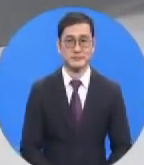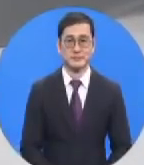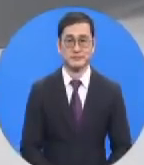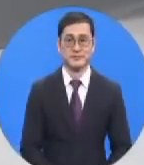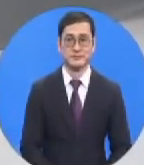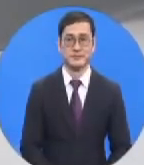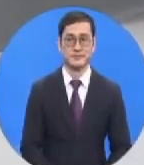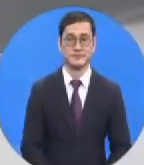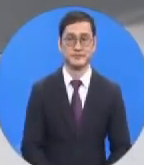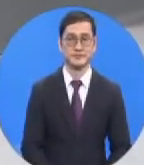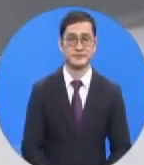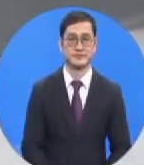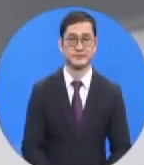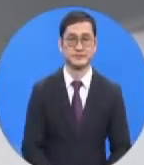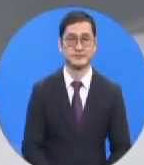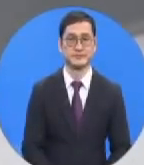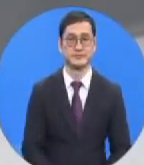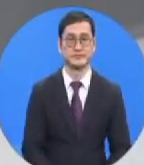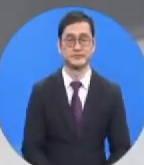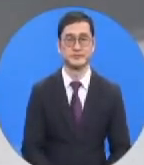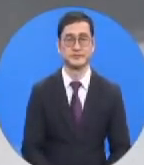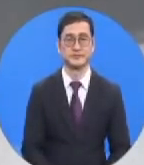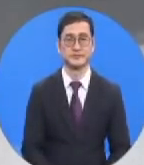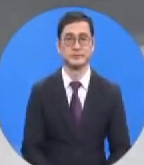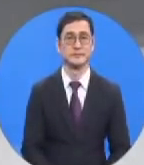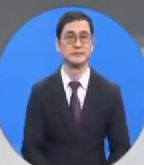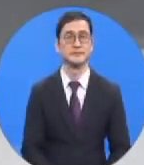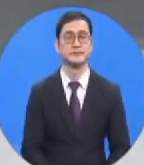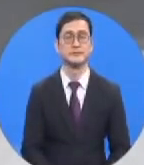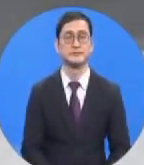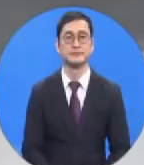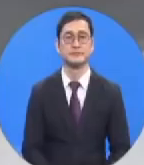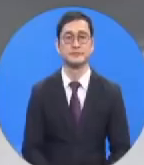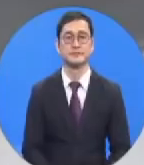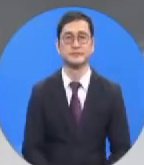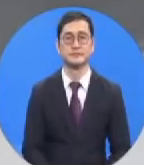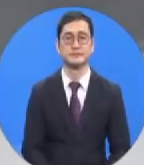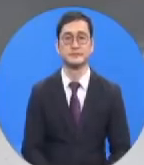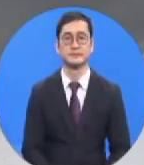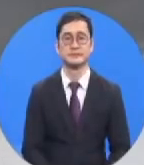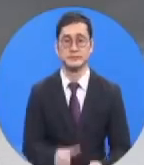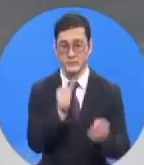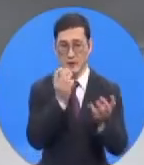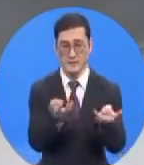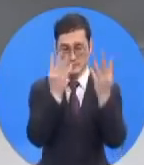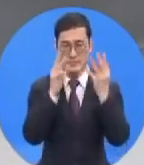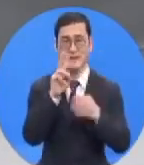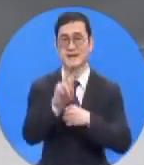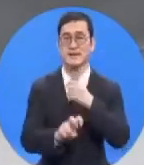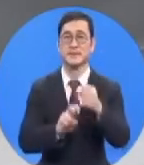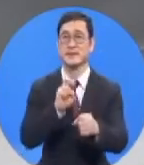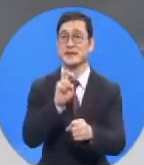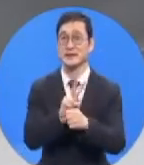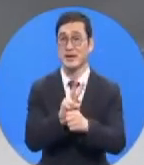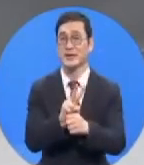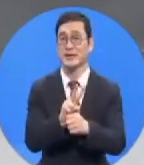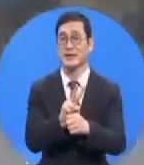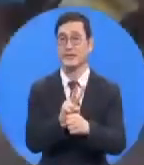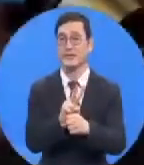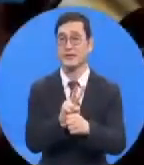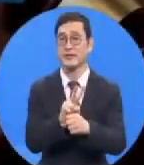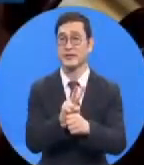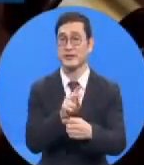오늘 대법원에서 확정이 됐고 기존의 2년이 확정된 것 포함해서 총 22년을 이제 징역을 살아야 된다는 거잖아요.